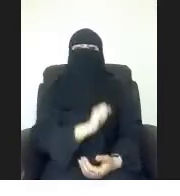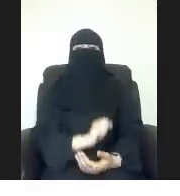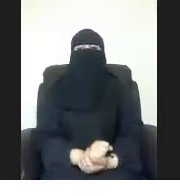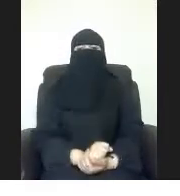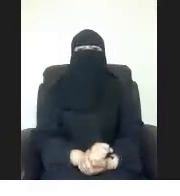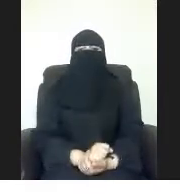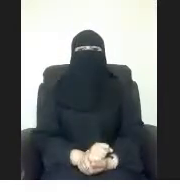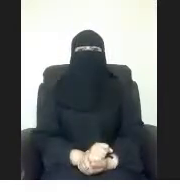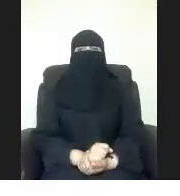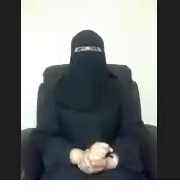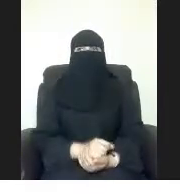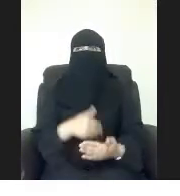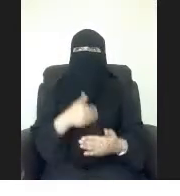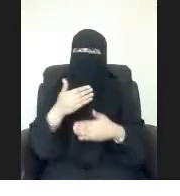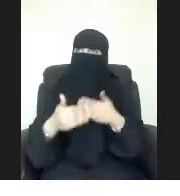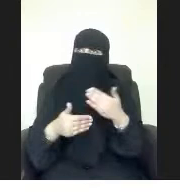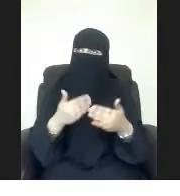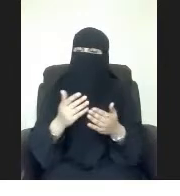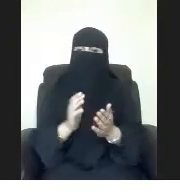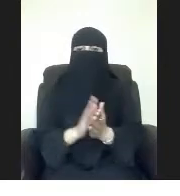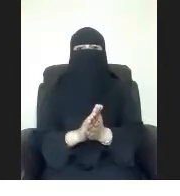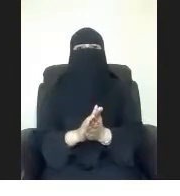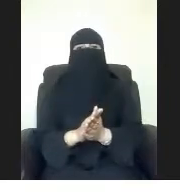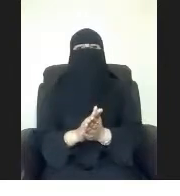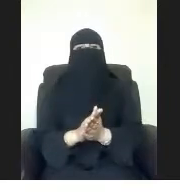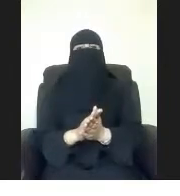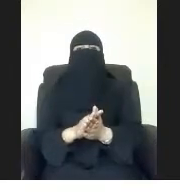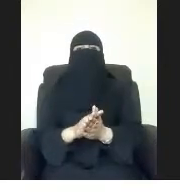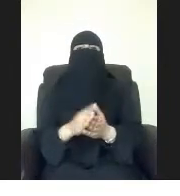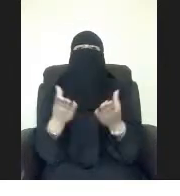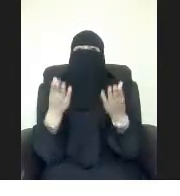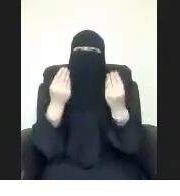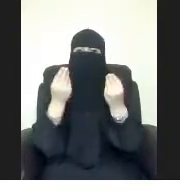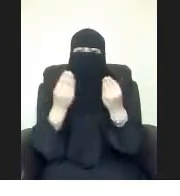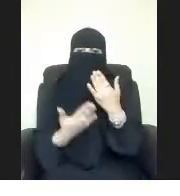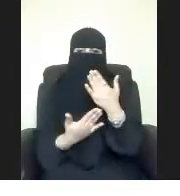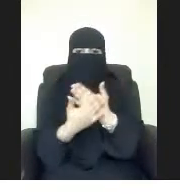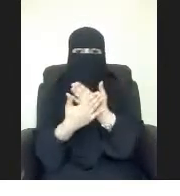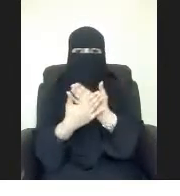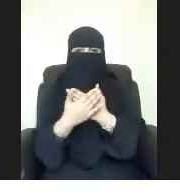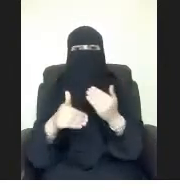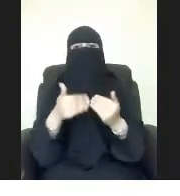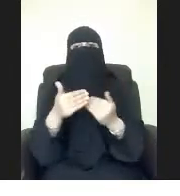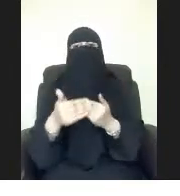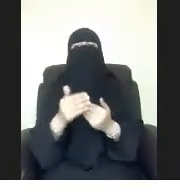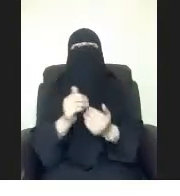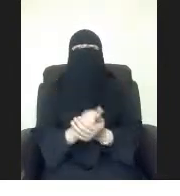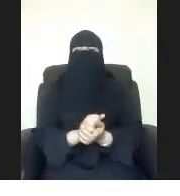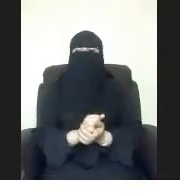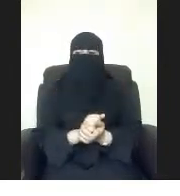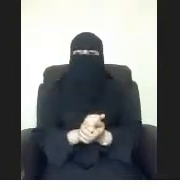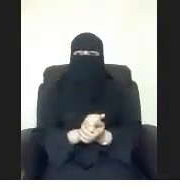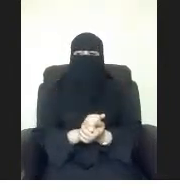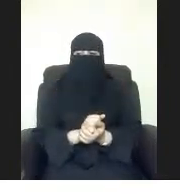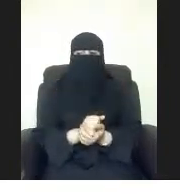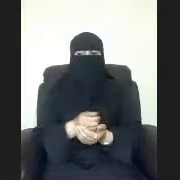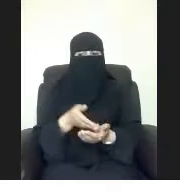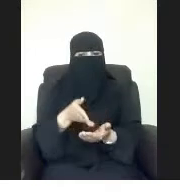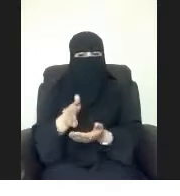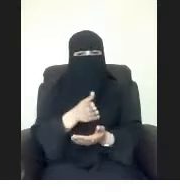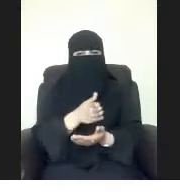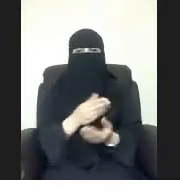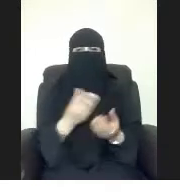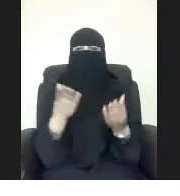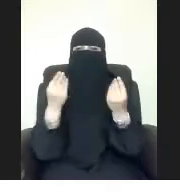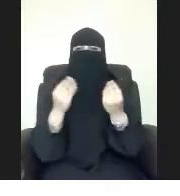العالي الى اخره التي تدمج التعلم الجديد مع التعلم السابق. الحضور التدريسي، أن المعلم يصمم